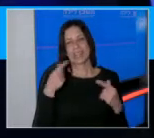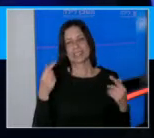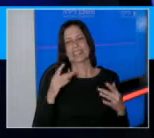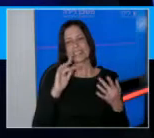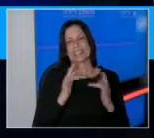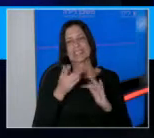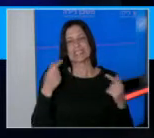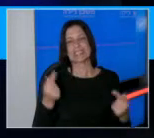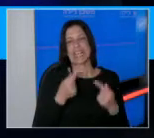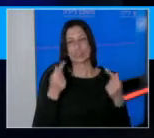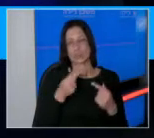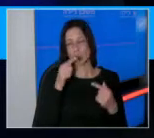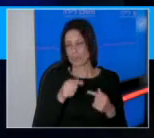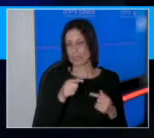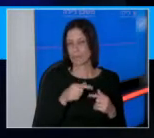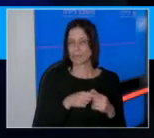הזה,